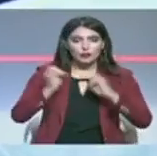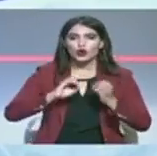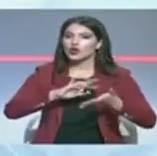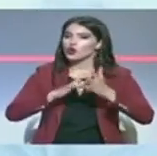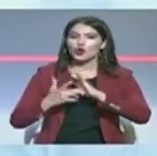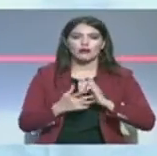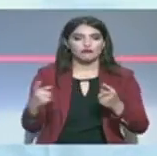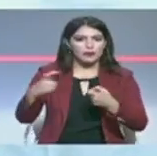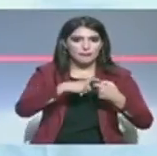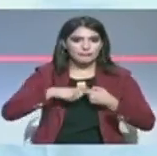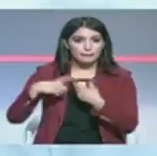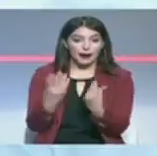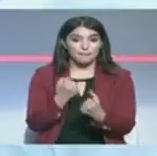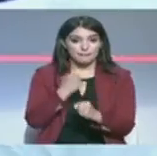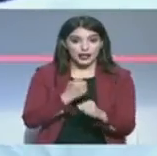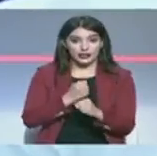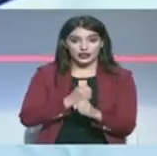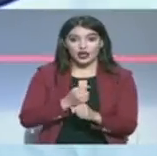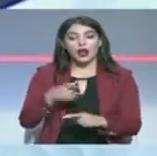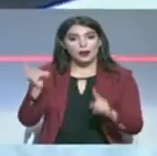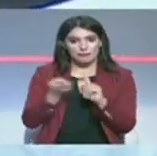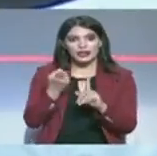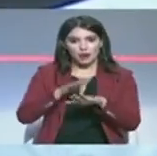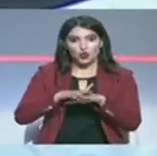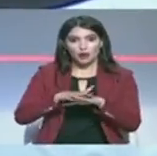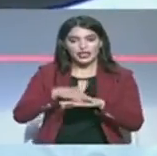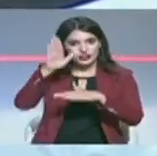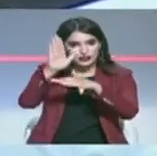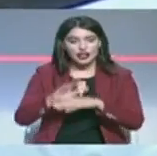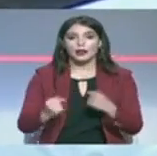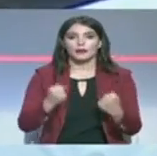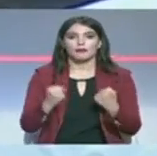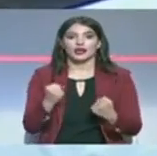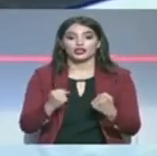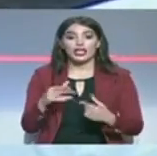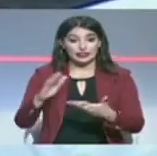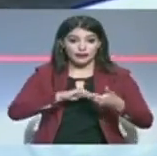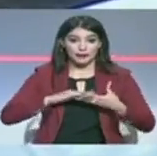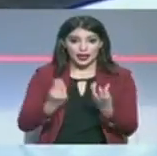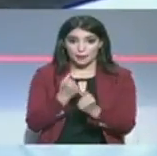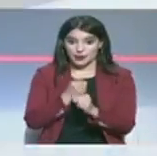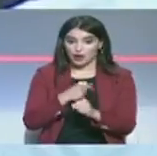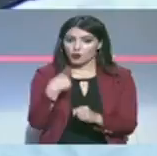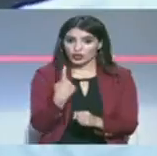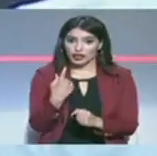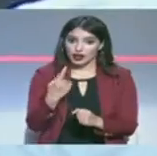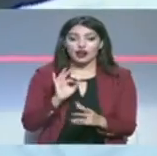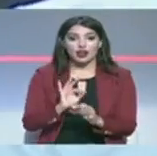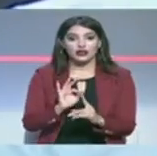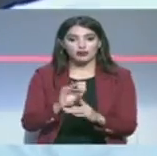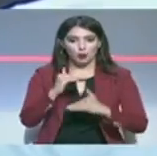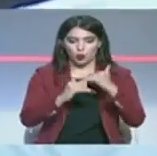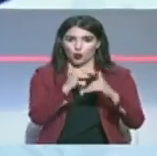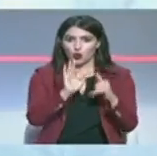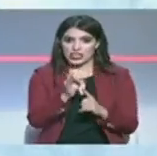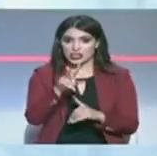والمنظمات المعنية بالسلامة المرورية، واتفقنا على طريقة عمل واحدة أصبحت متطورة